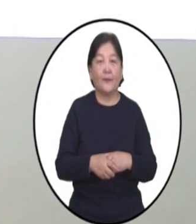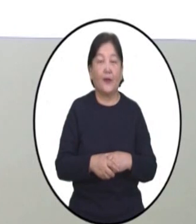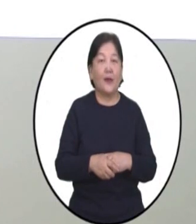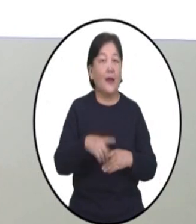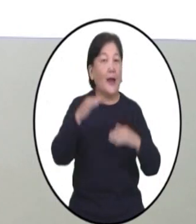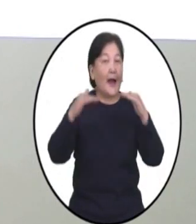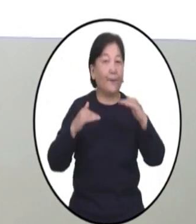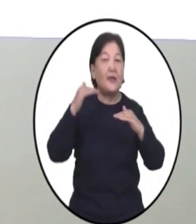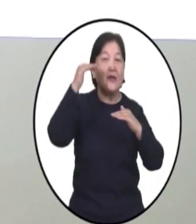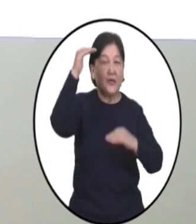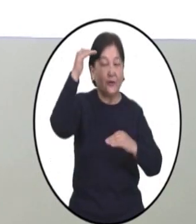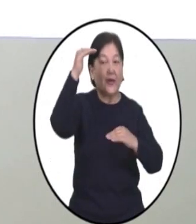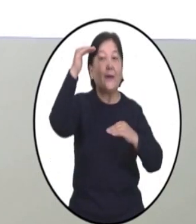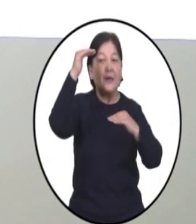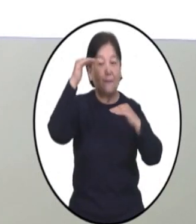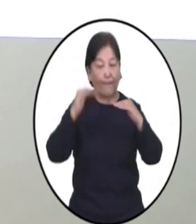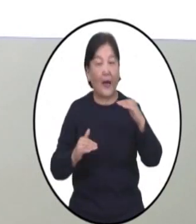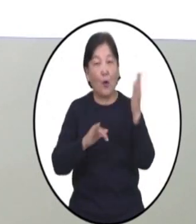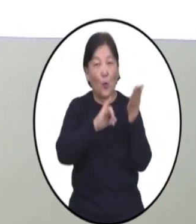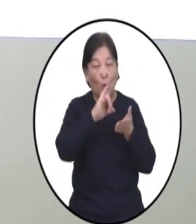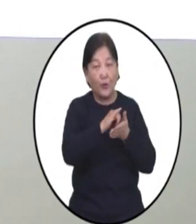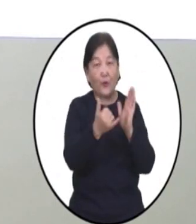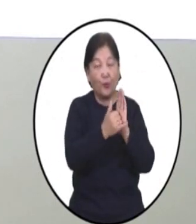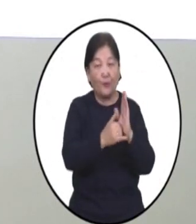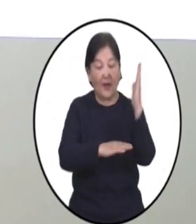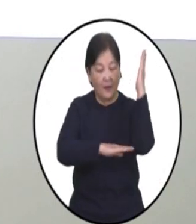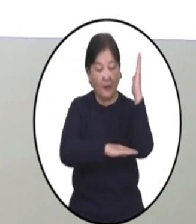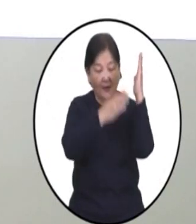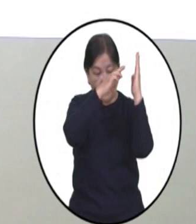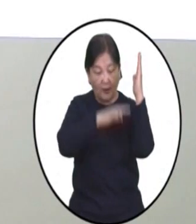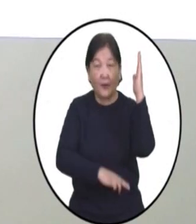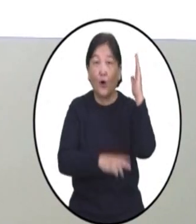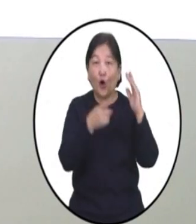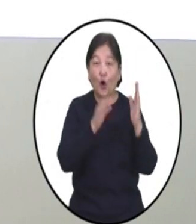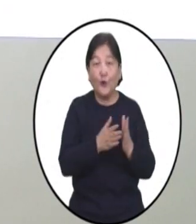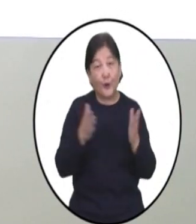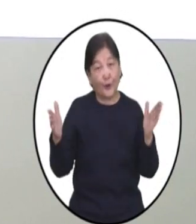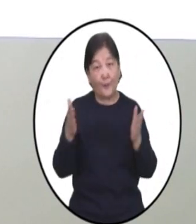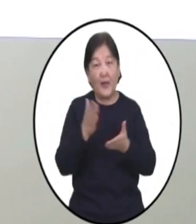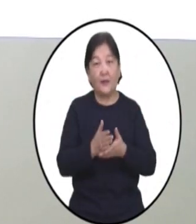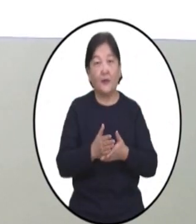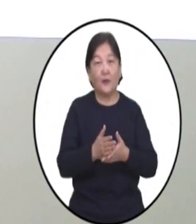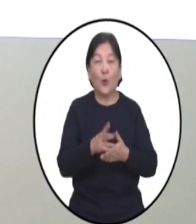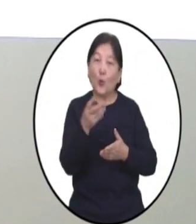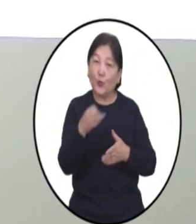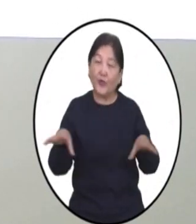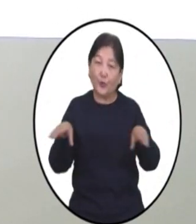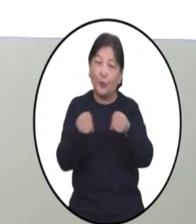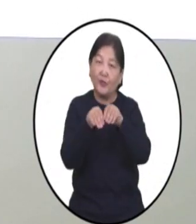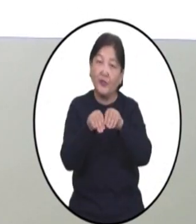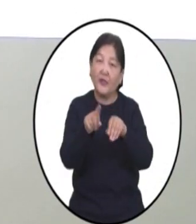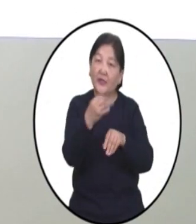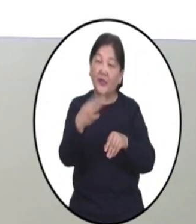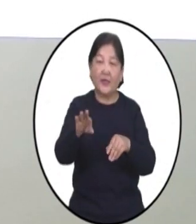хамгийн их болон хамгийн бага утга хэдий ч нэ онцгой утгууд хол байна. Тэр яг үхэхэр дүгнэлт бол хийхэд бол